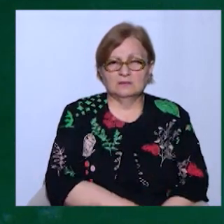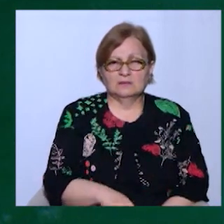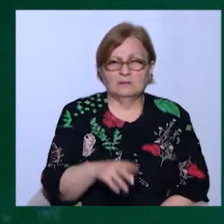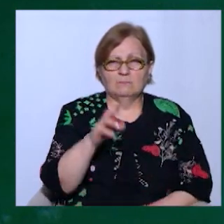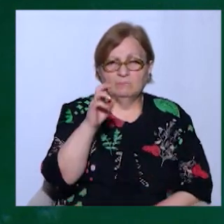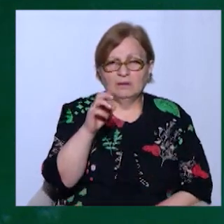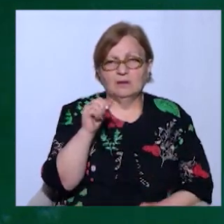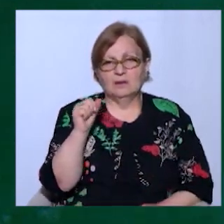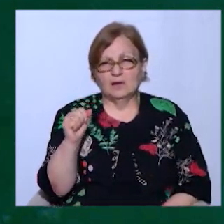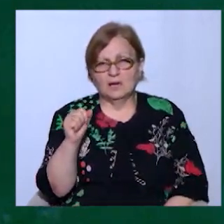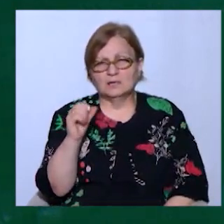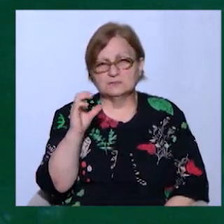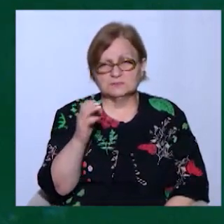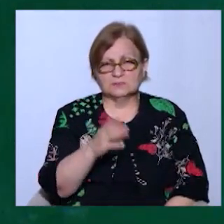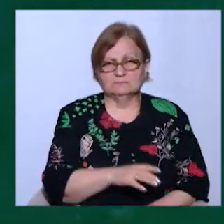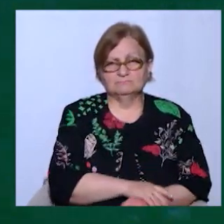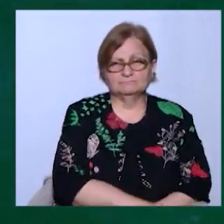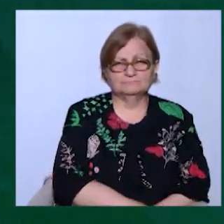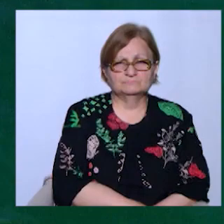C.